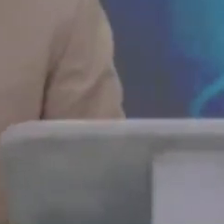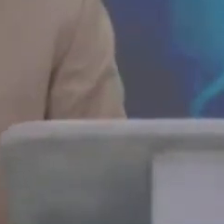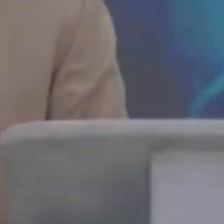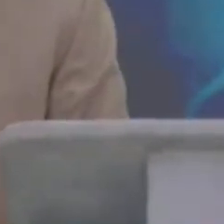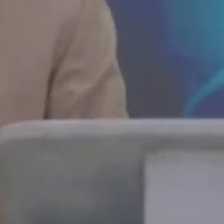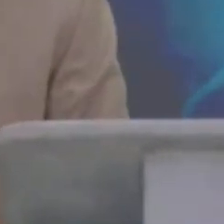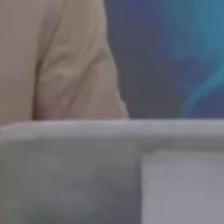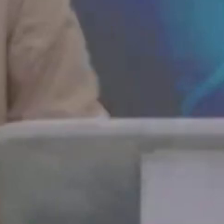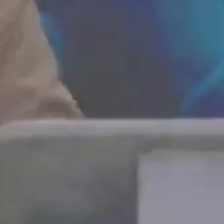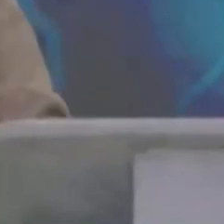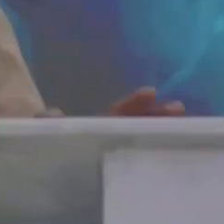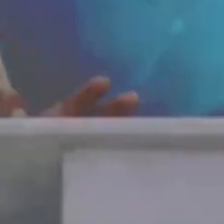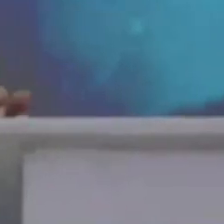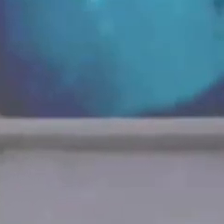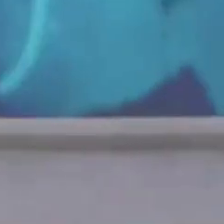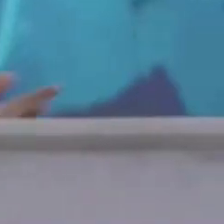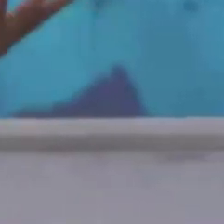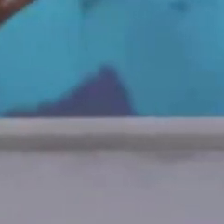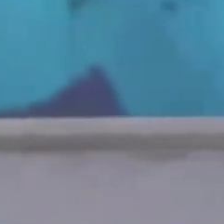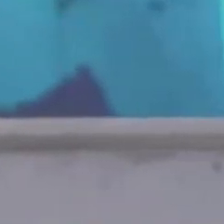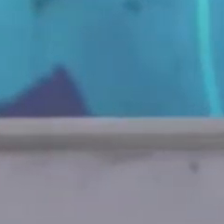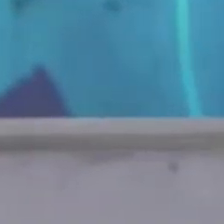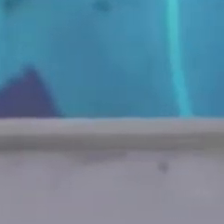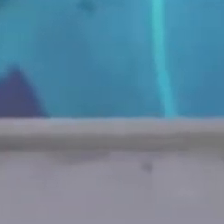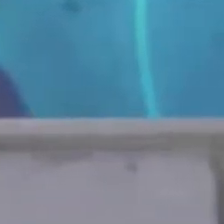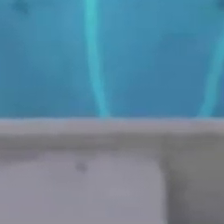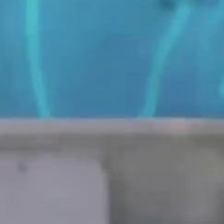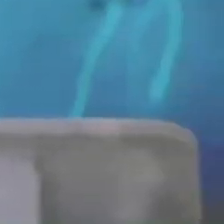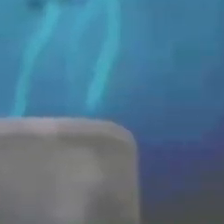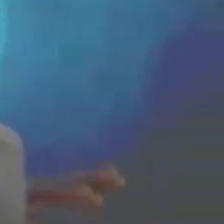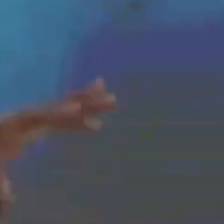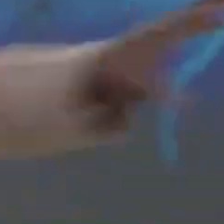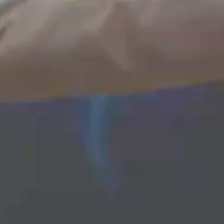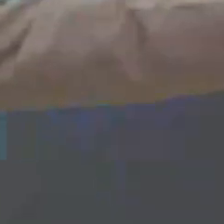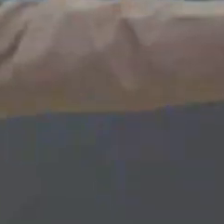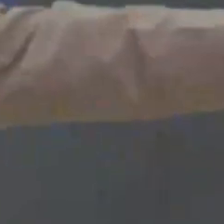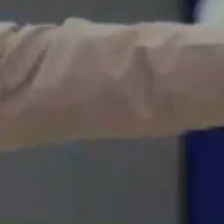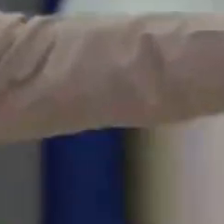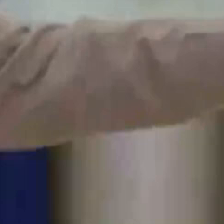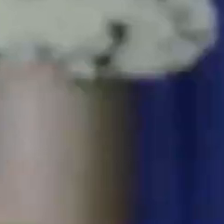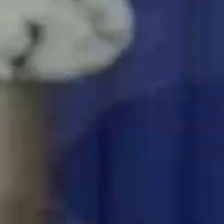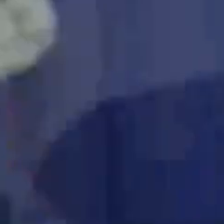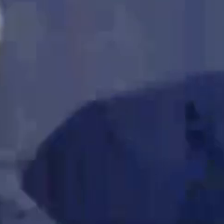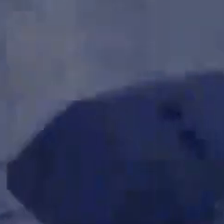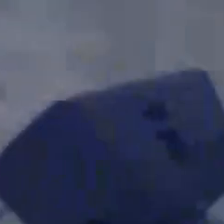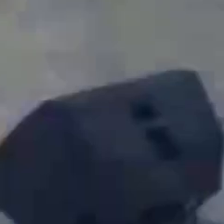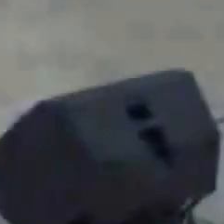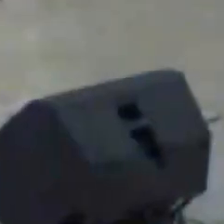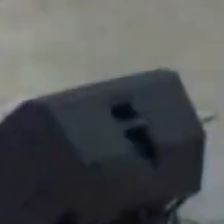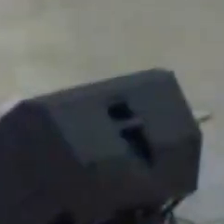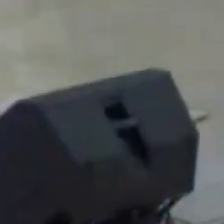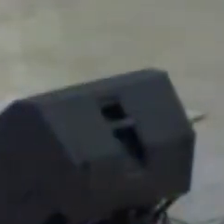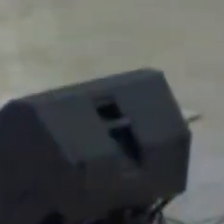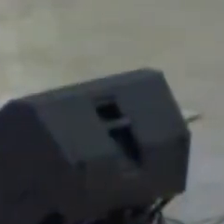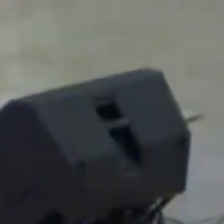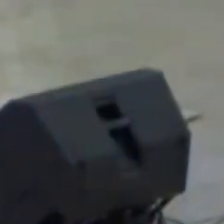Il avait entendu l'appel. Il avait l'engagement. Il avait la conversion. Il n'était plus